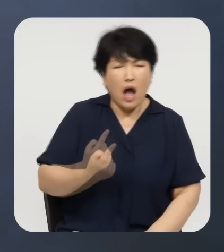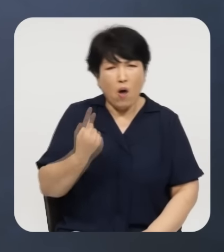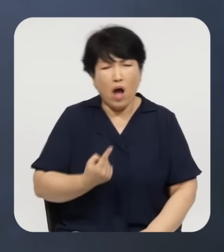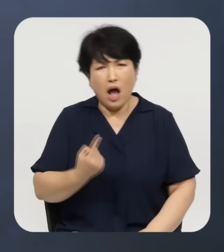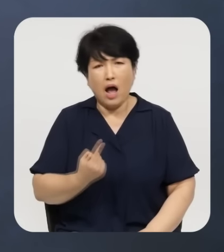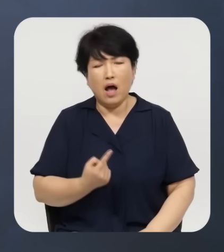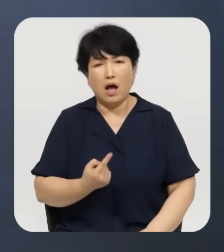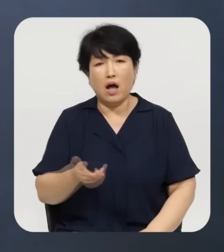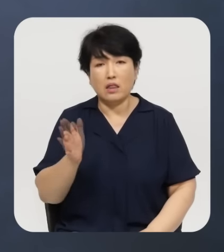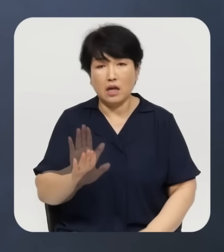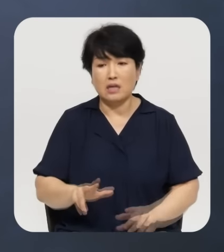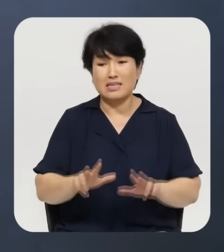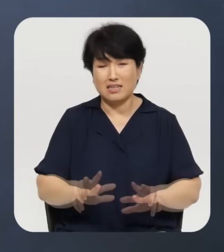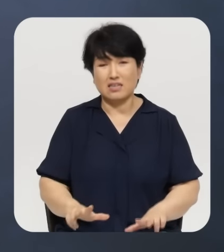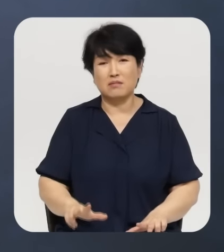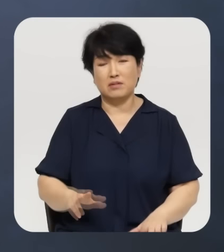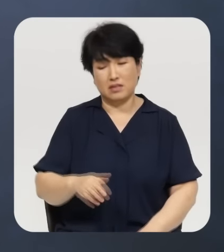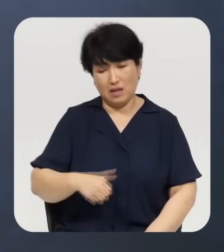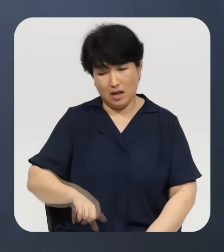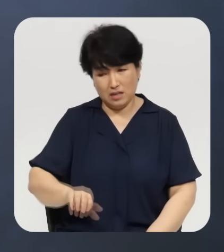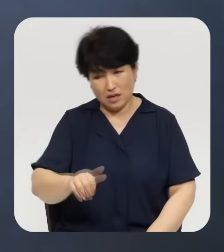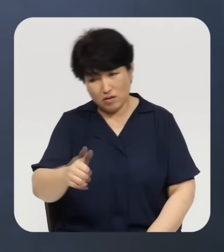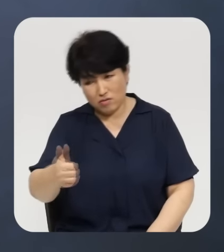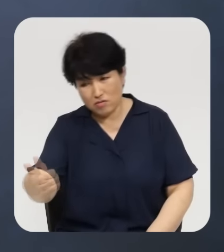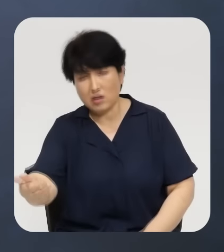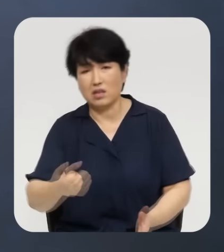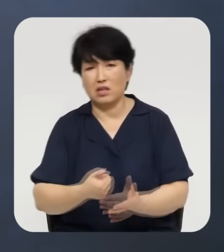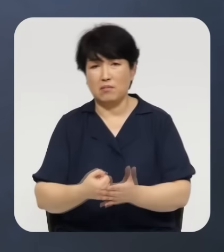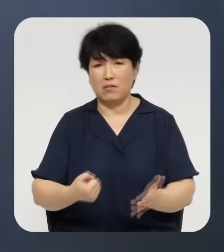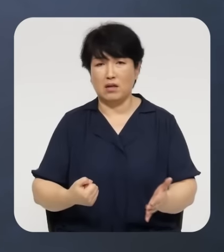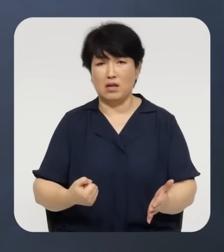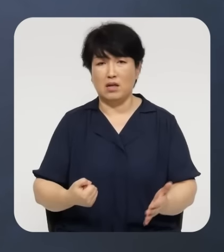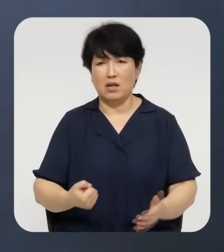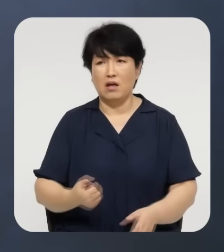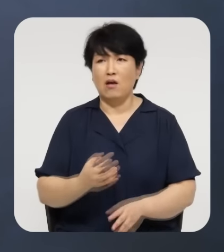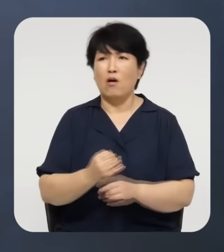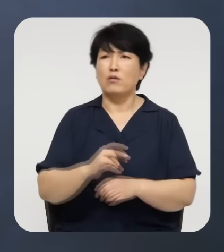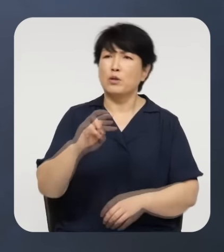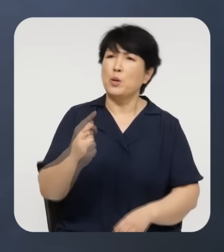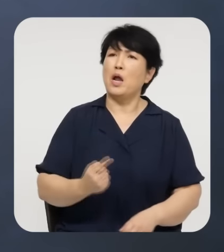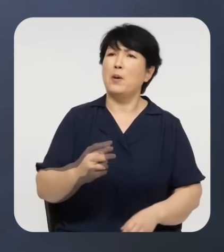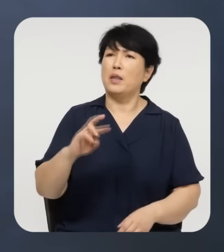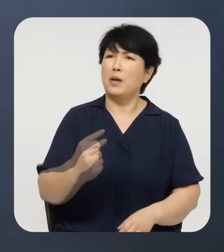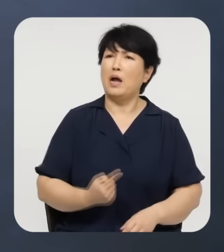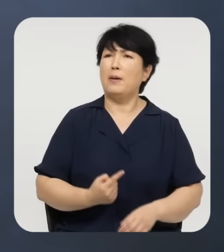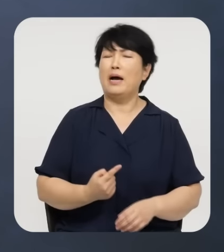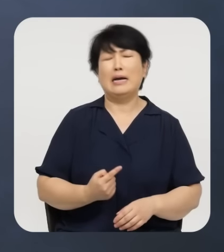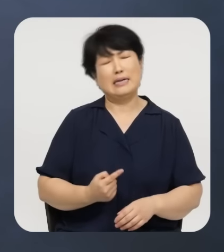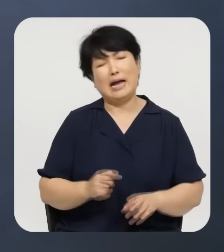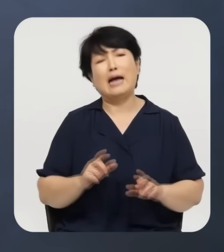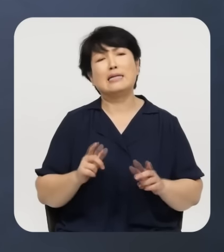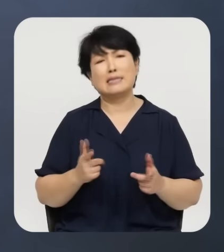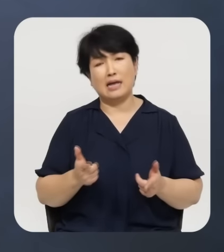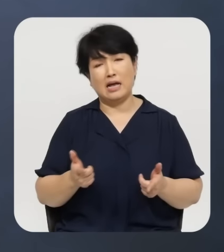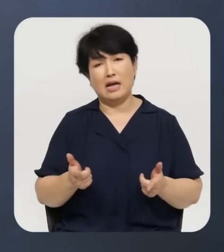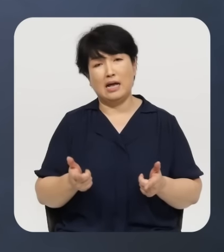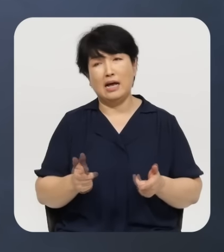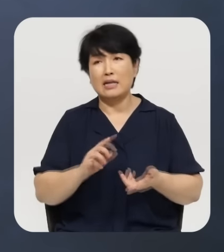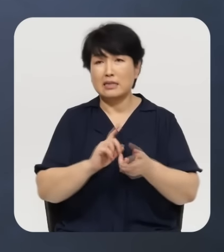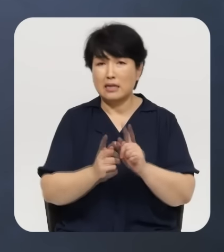거는 확실히 자기 눈으로 봤으니까 그 아이가 어디 있다고 온다 이거는 자기도 아니라고 생각하니까